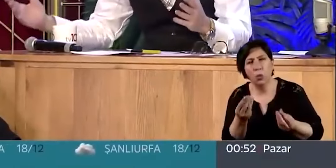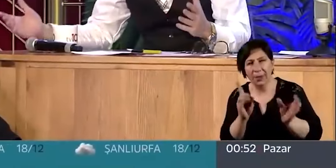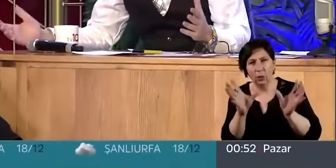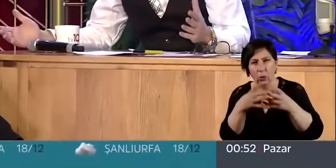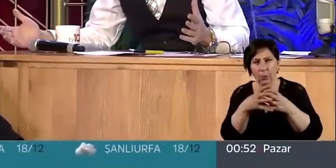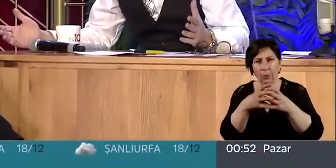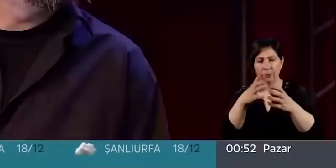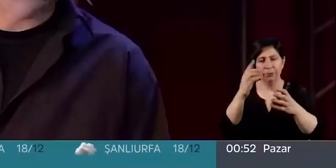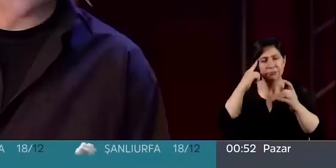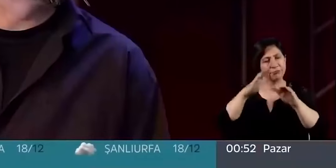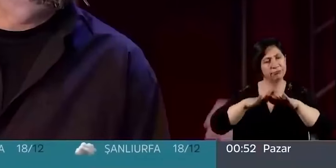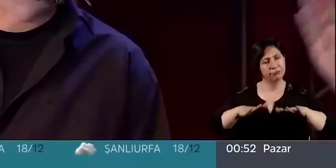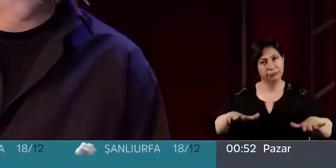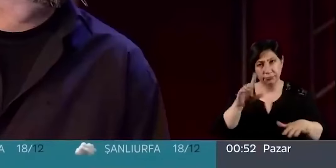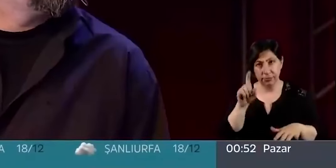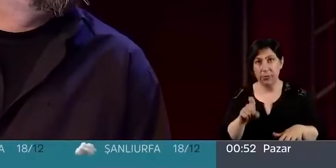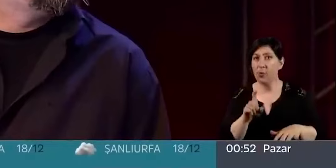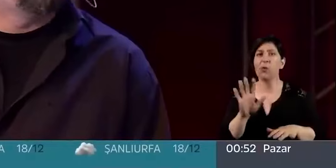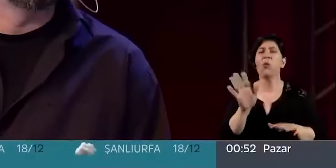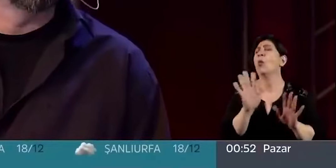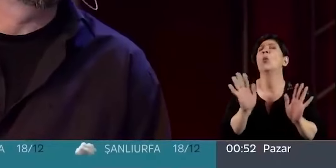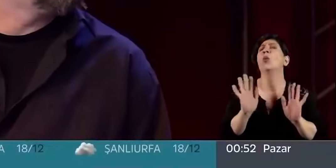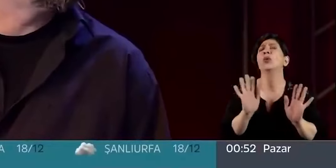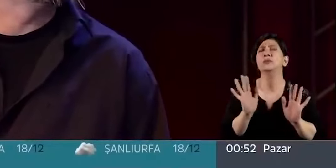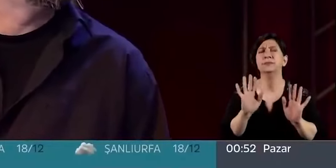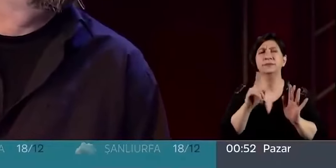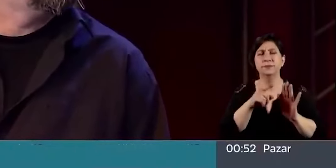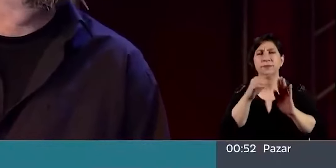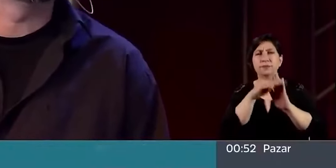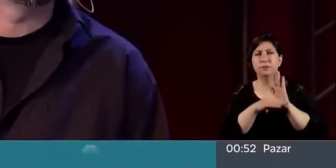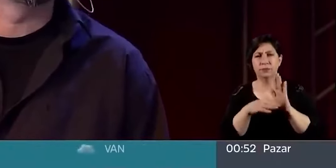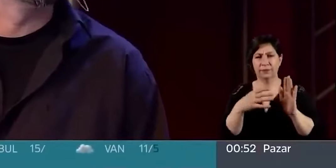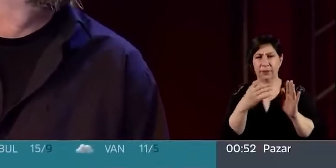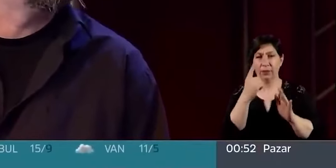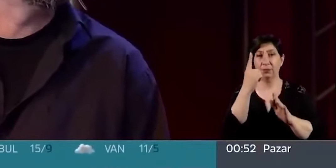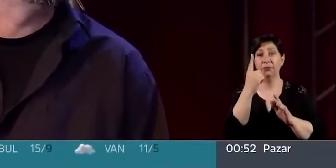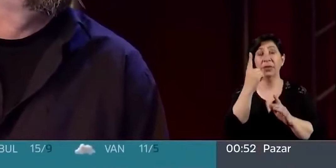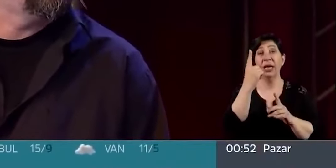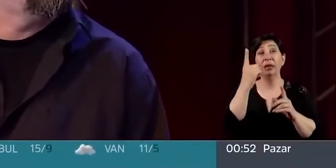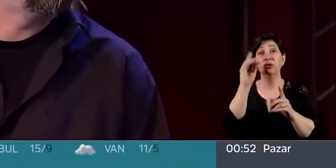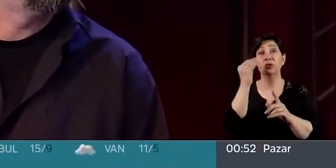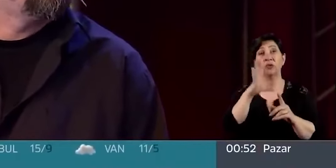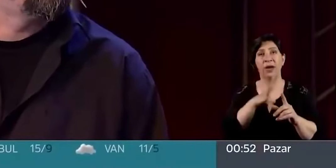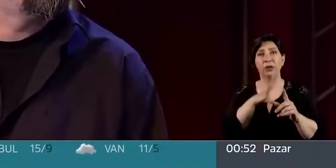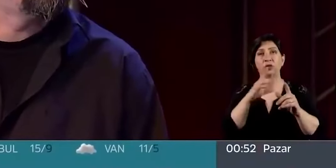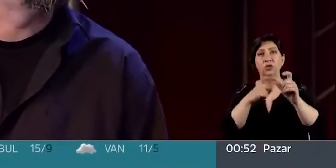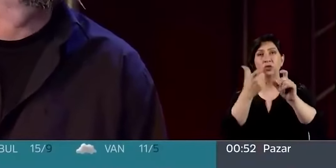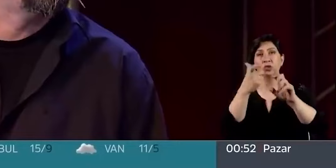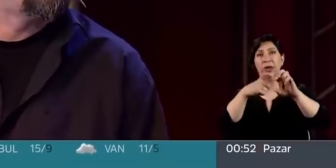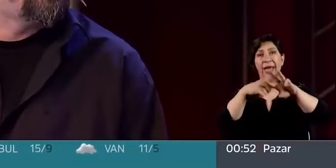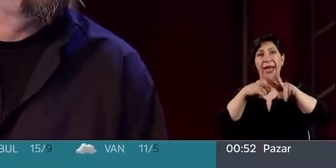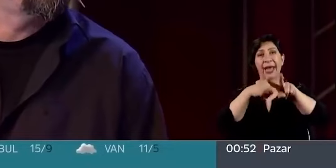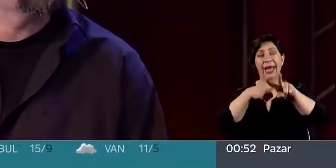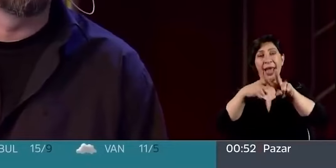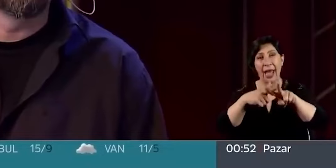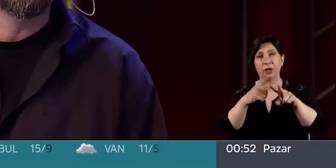Grup terapisi gibi bir şey yapıyorsun. Ya değil aslında. Hiç o kadar iddialı değil. Formatın kendisi çok güçlü. Bir tane çocuk var. Dramaturg Süreyya Bursa. Beraber yürütüyoruz bu işi. Bir de